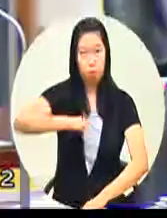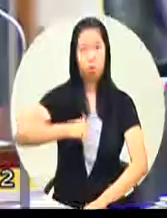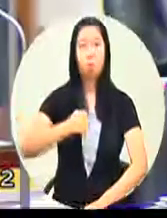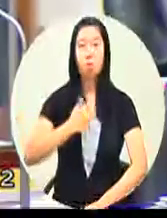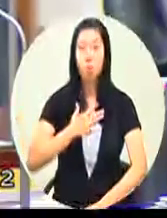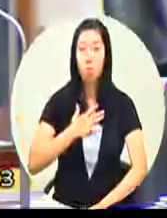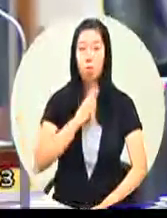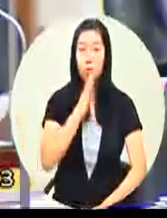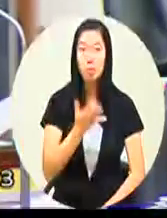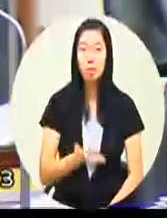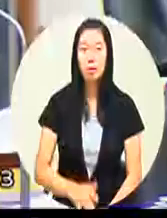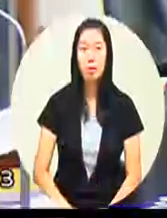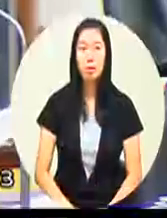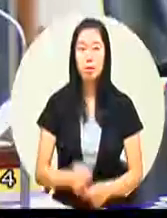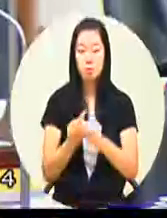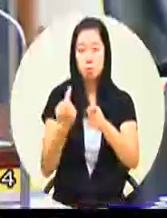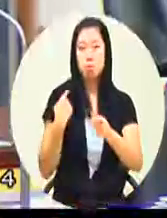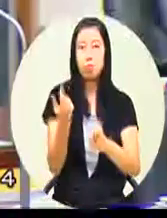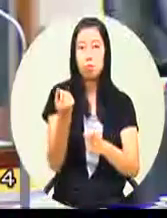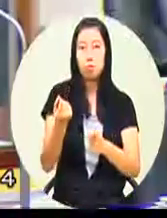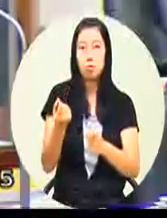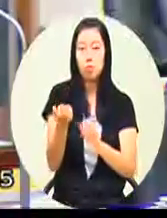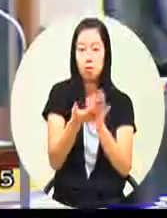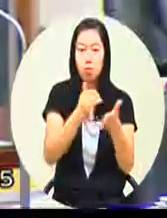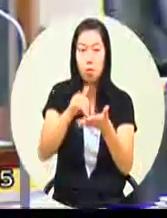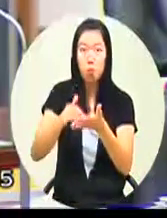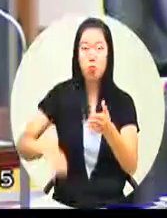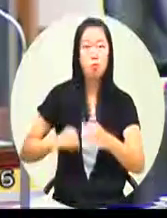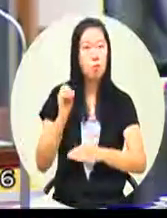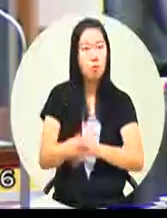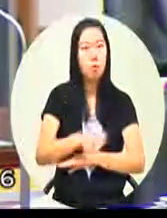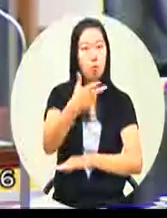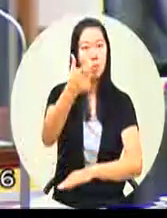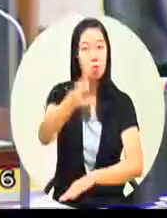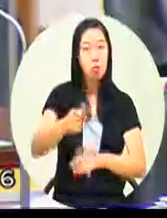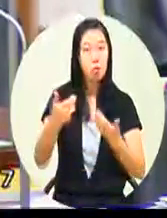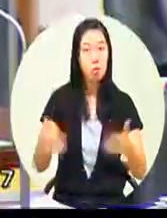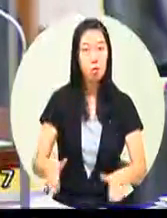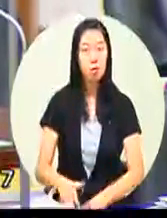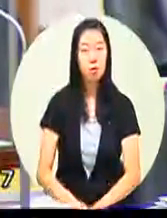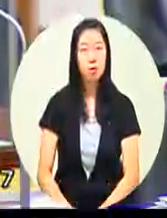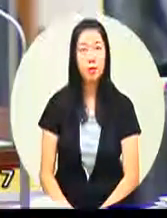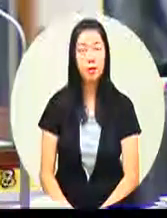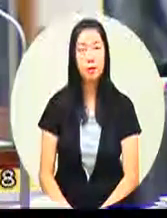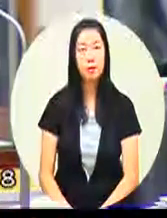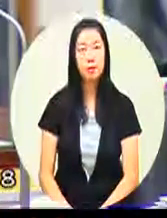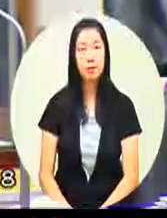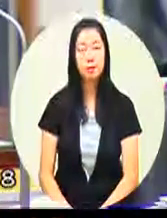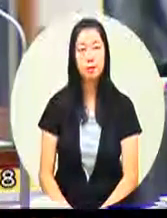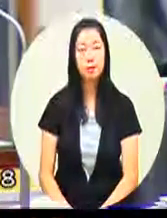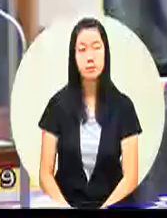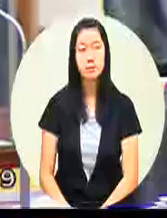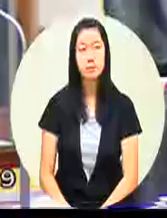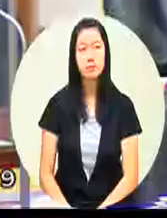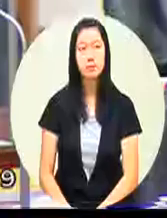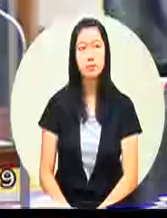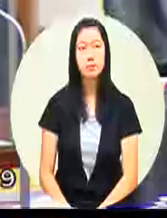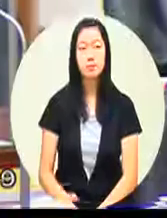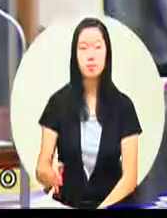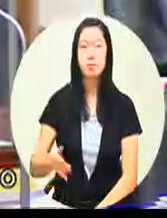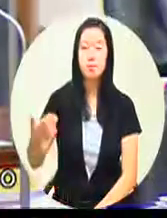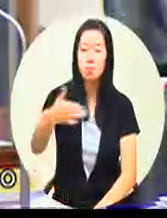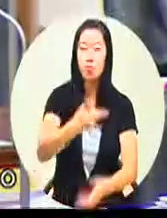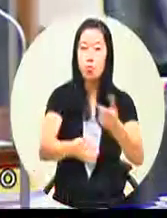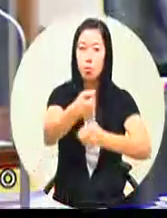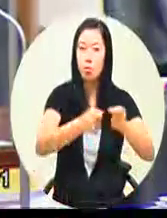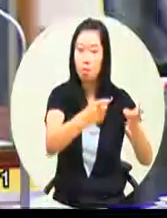你去年也被那七亿多，对对，七亿多。几个渔港也几乎